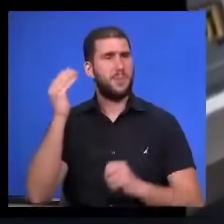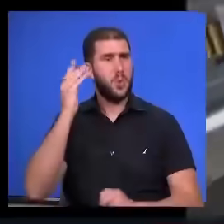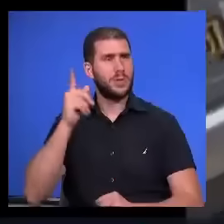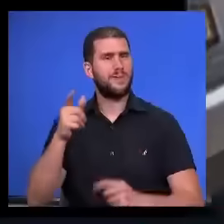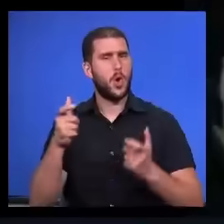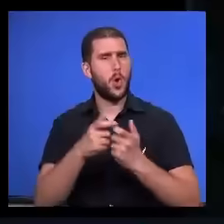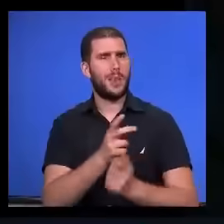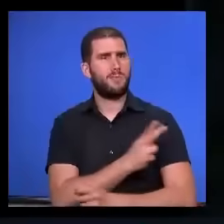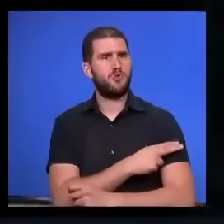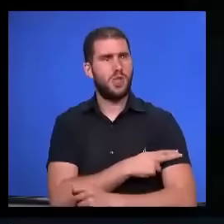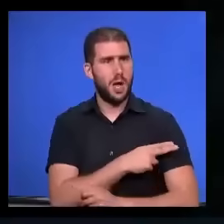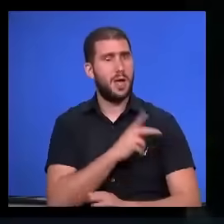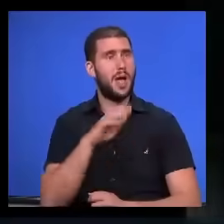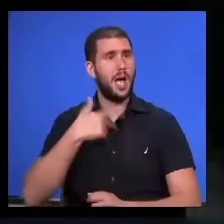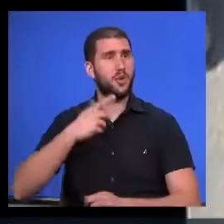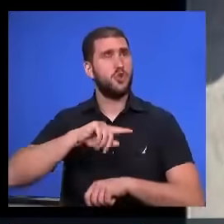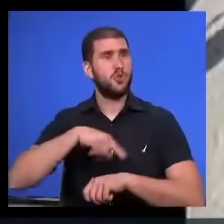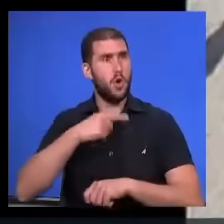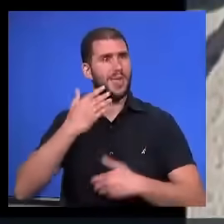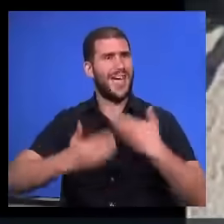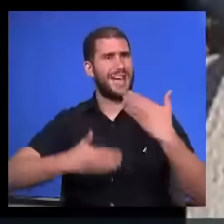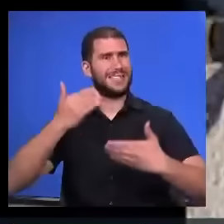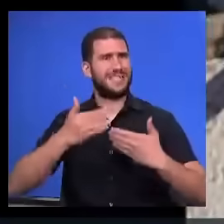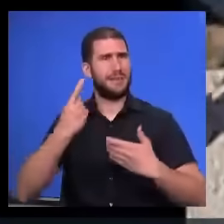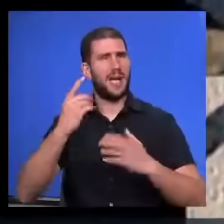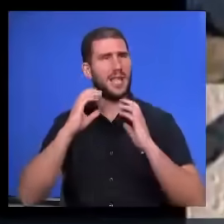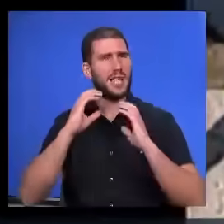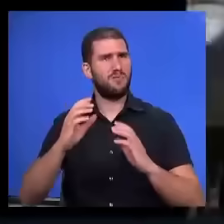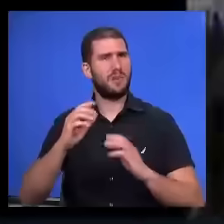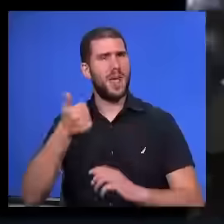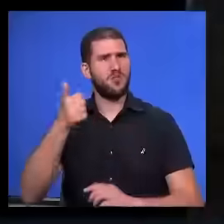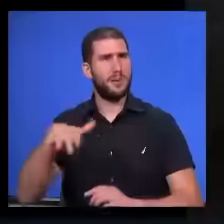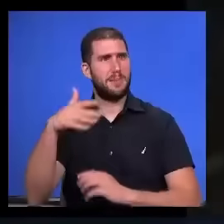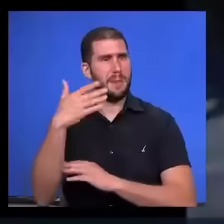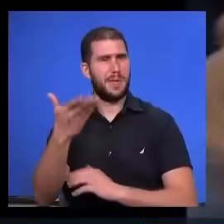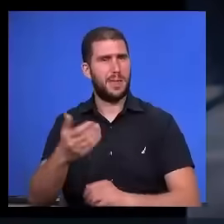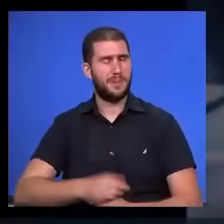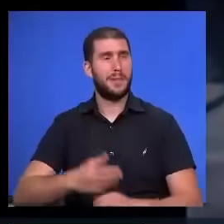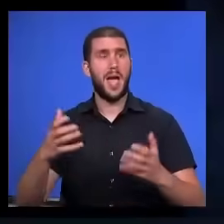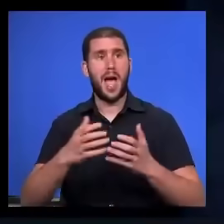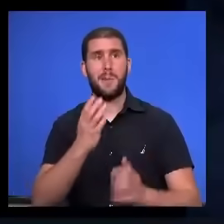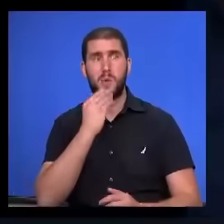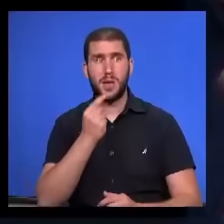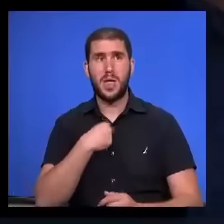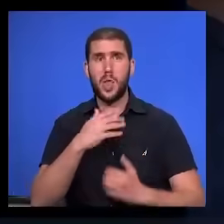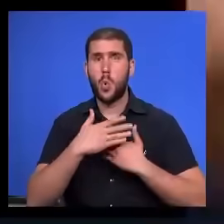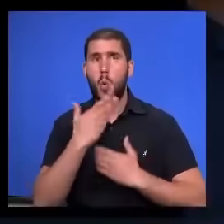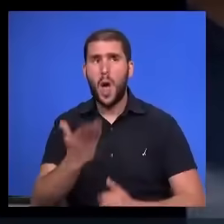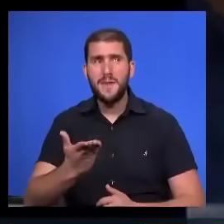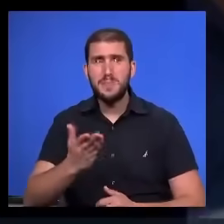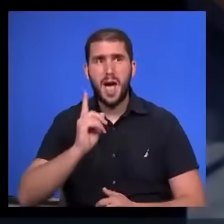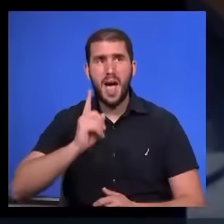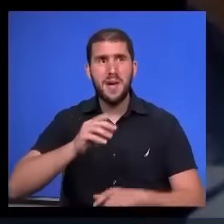כוחות המשטרה, וזאת לאחר כמה שעות מחסימת אחד העורקים הראשיים במדינה. העם היהודי, אנחנו אוהבים אותו,